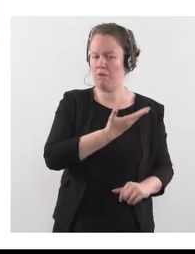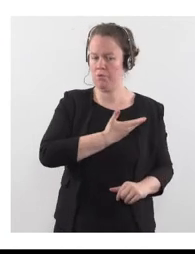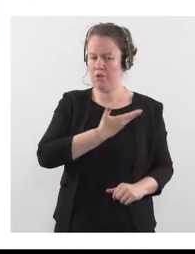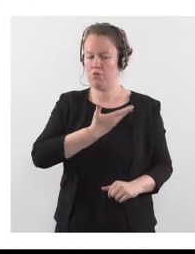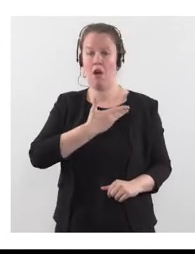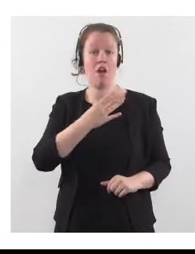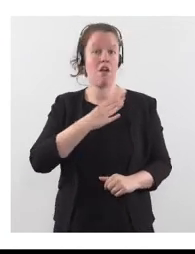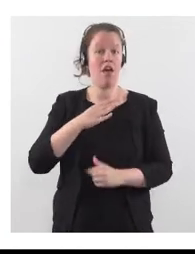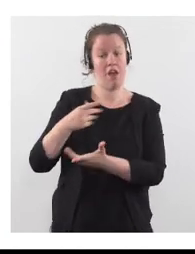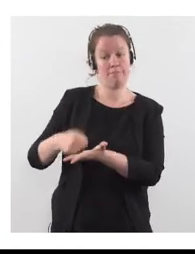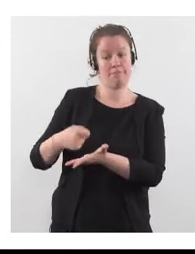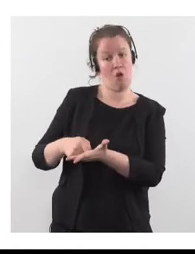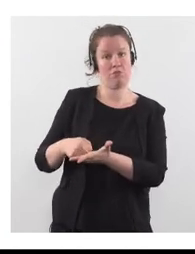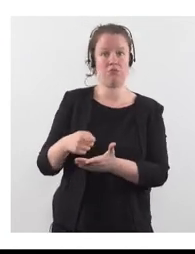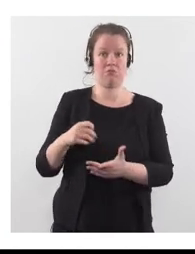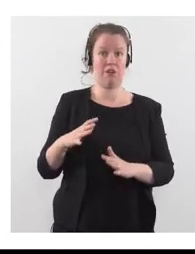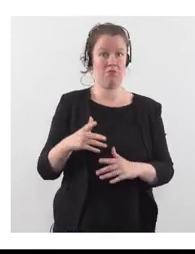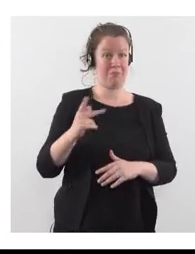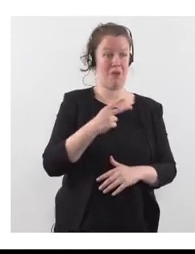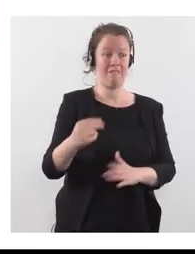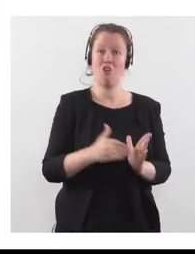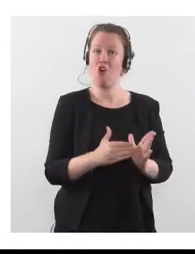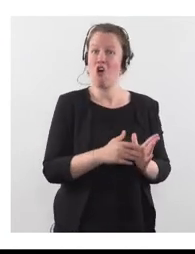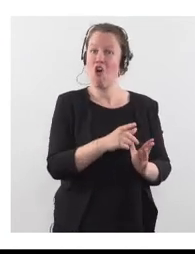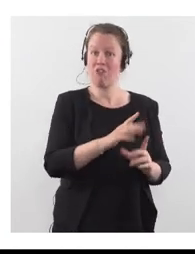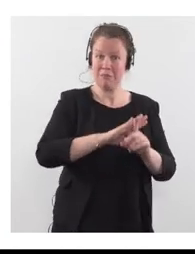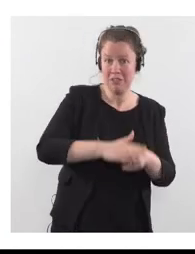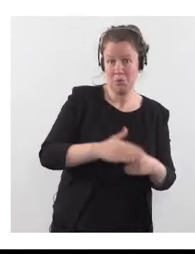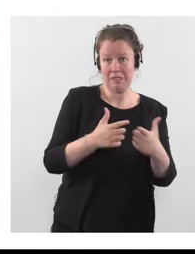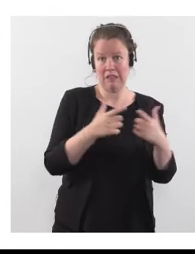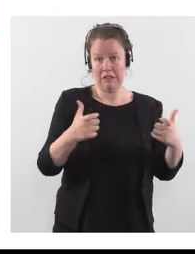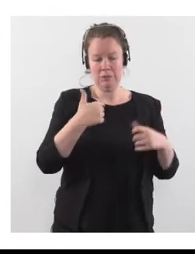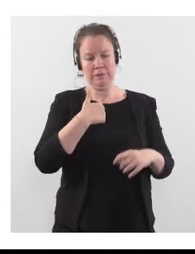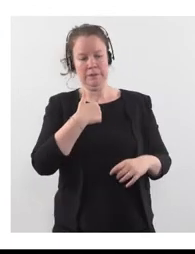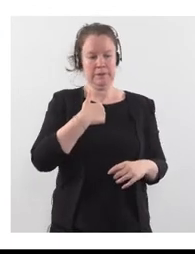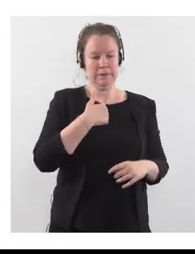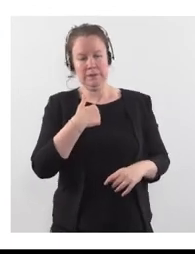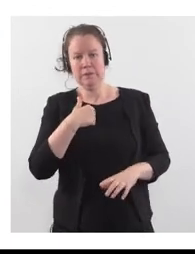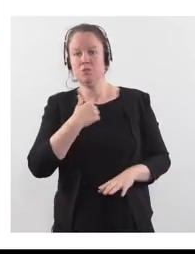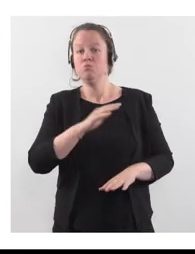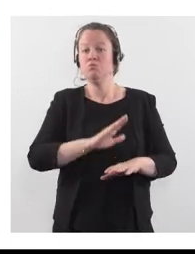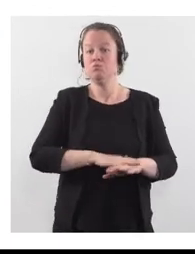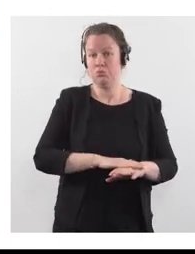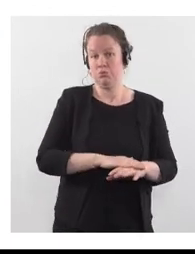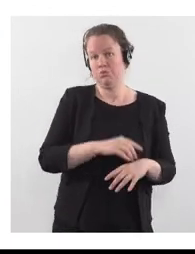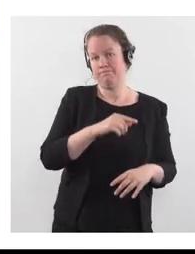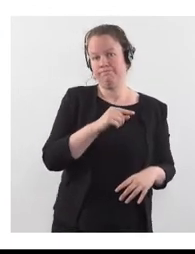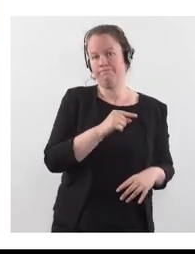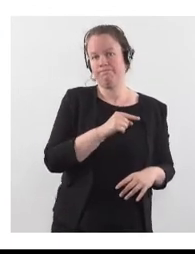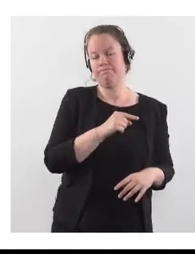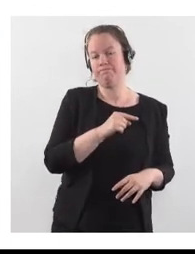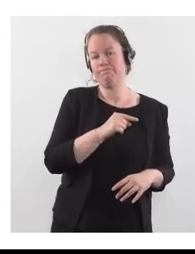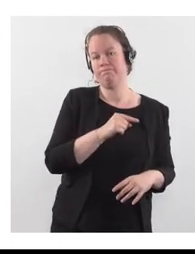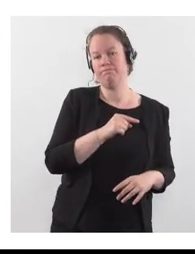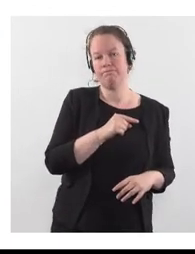offenses plus graves que la première, mais nous avons regardé les options qui s'offraient à nous et nous avons décidé de procéder, comme je l'ai dit plus tôt,